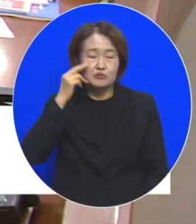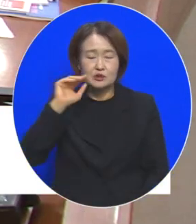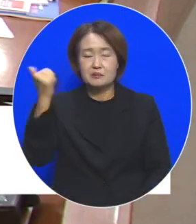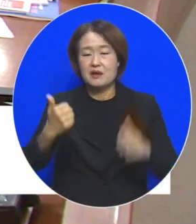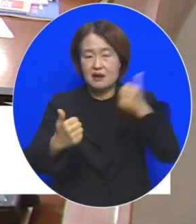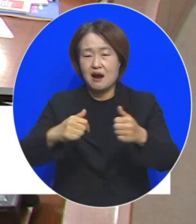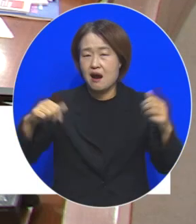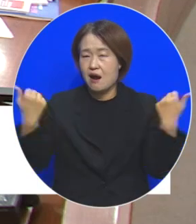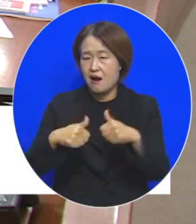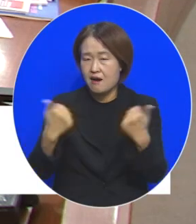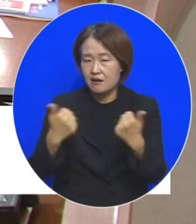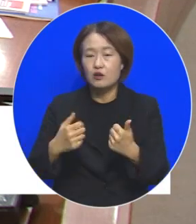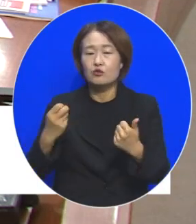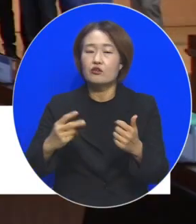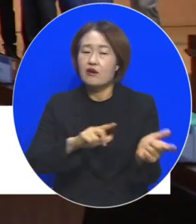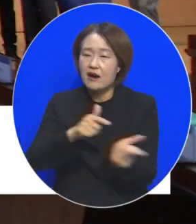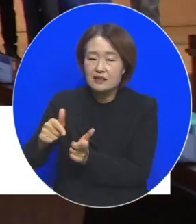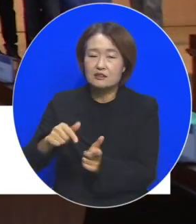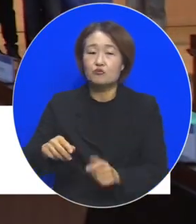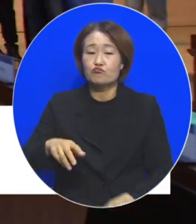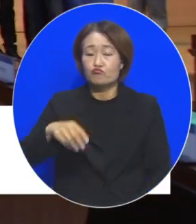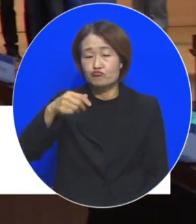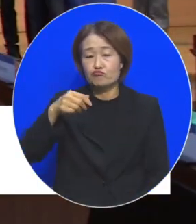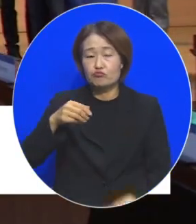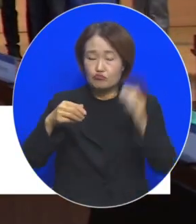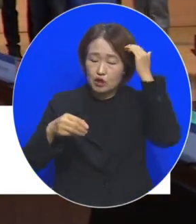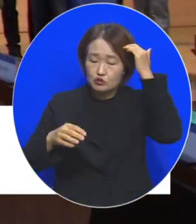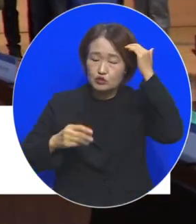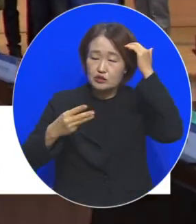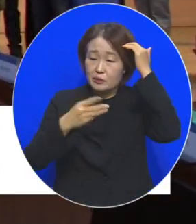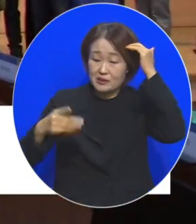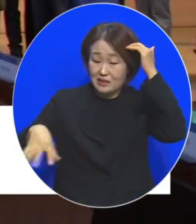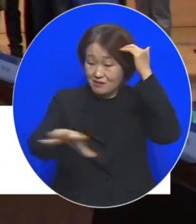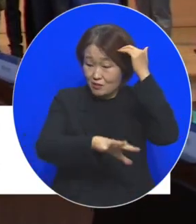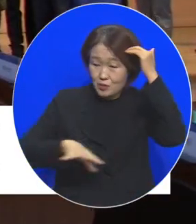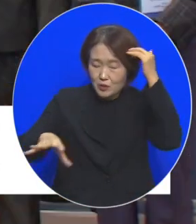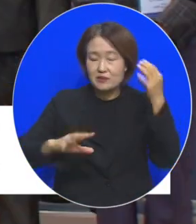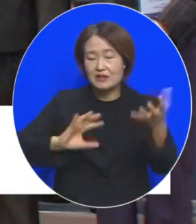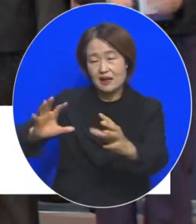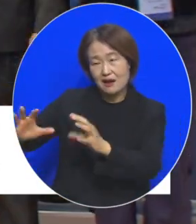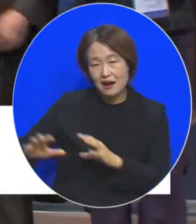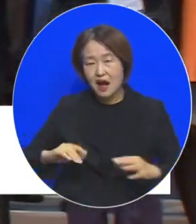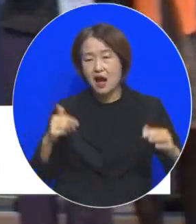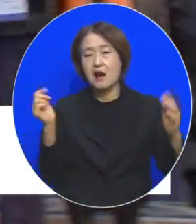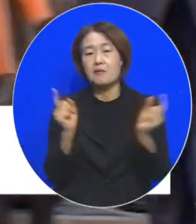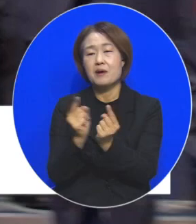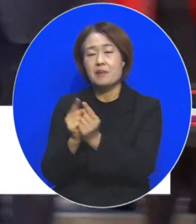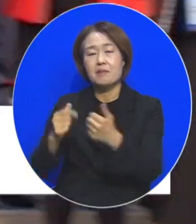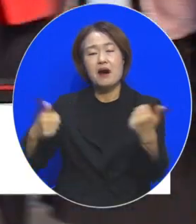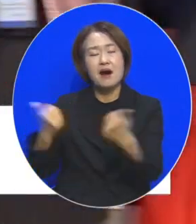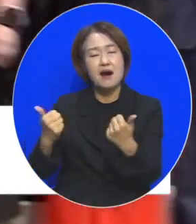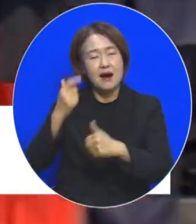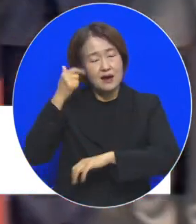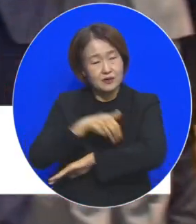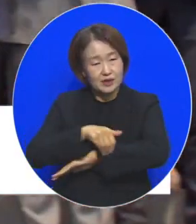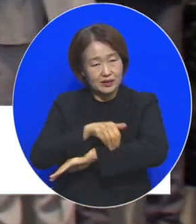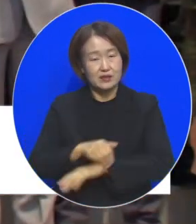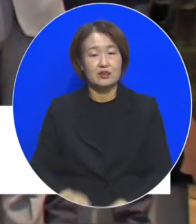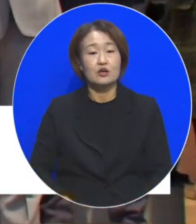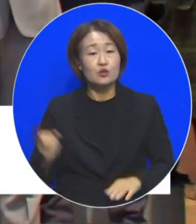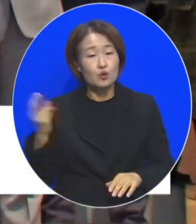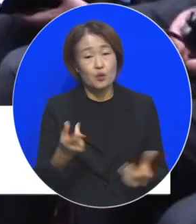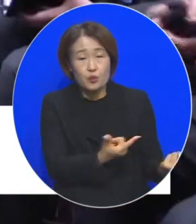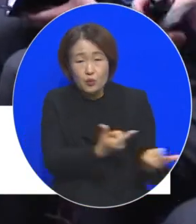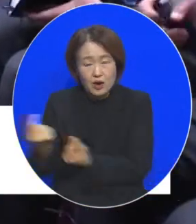태평양 도서국들과의 관계도 강화합니다 동맹국과는 보편적 가치를 수호하는 공동번영의 외교를